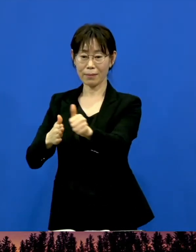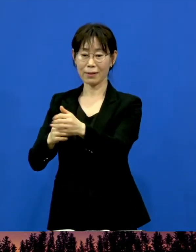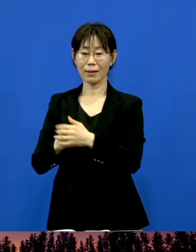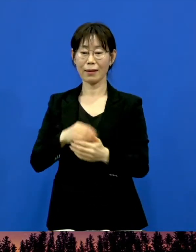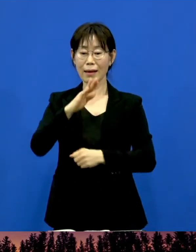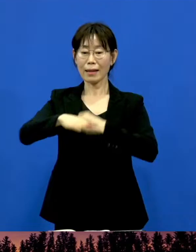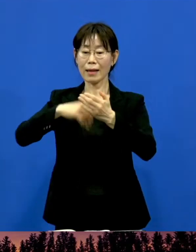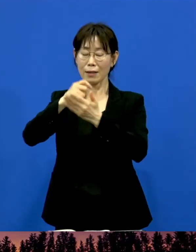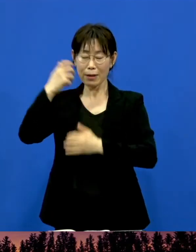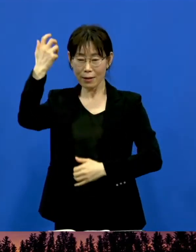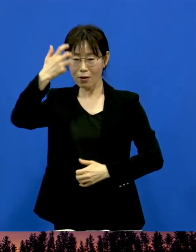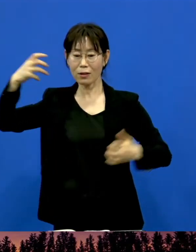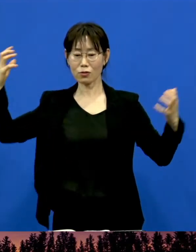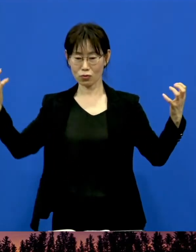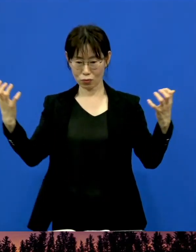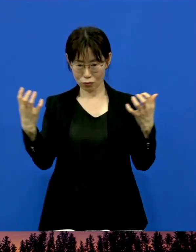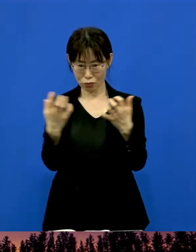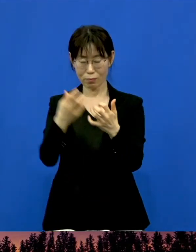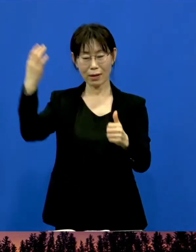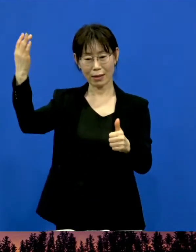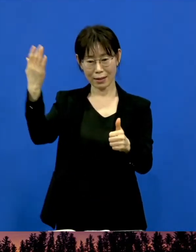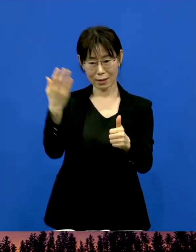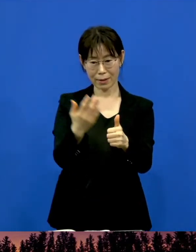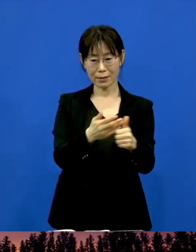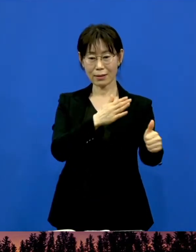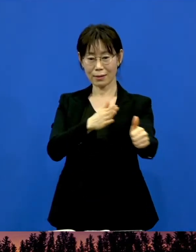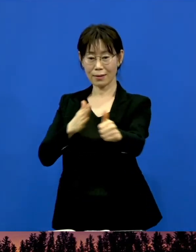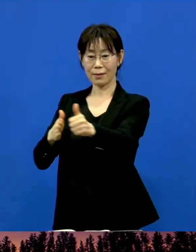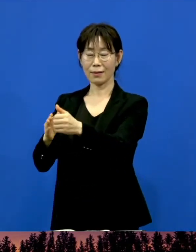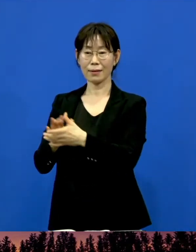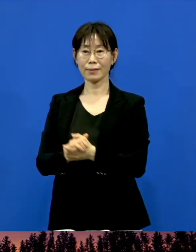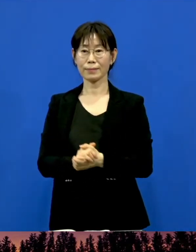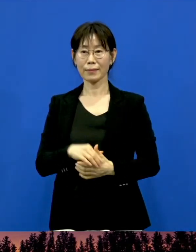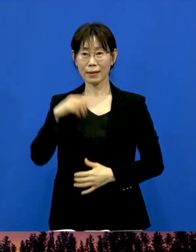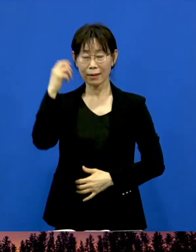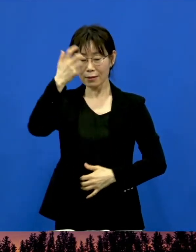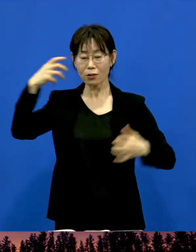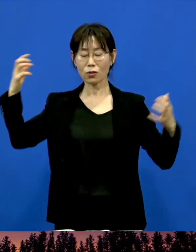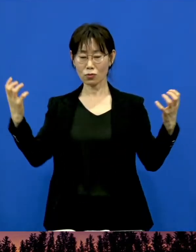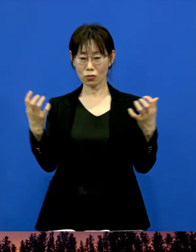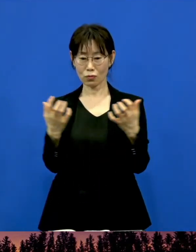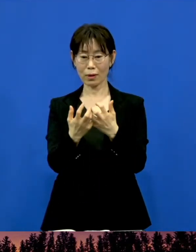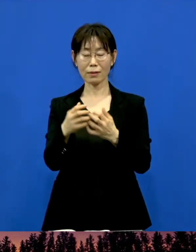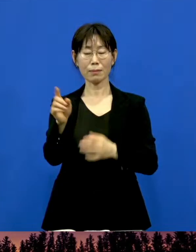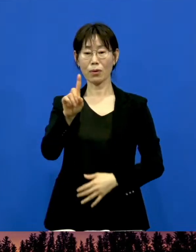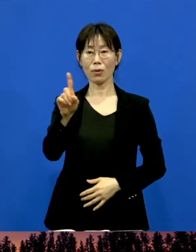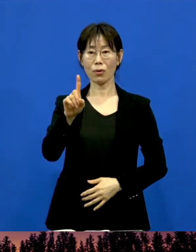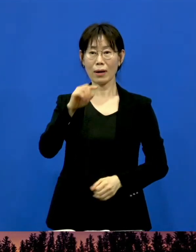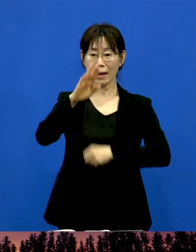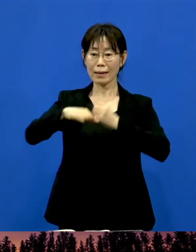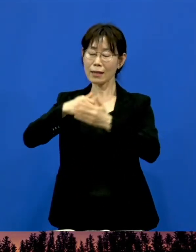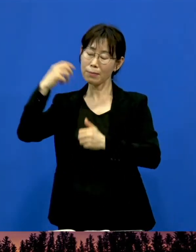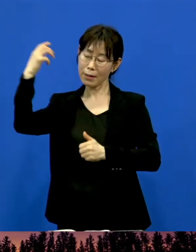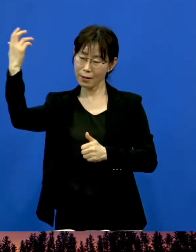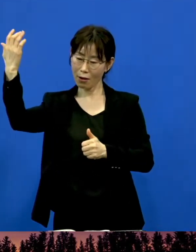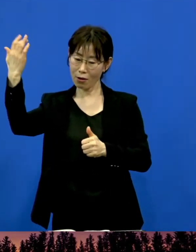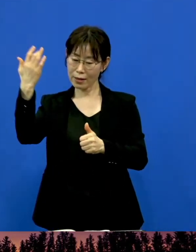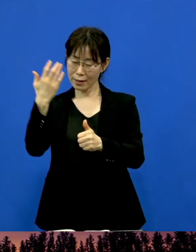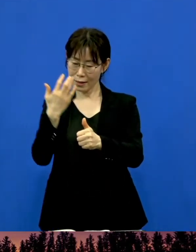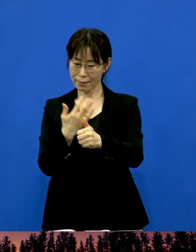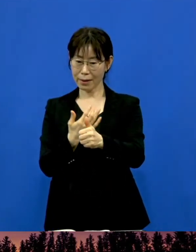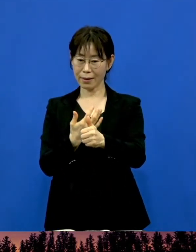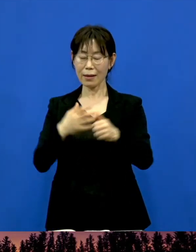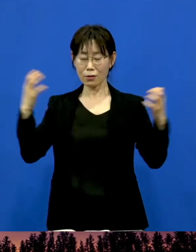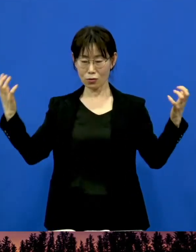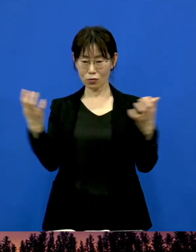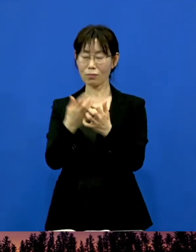하나님의 영이 충만히 임하셔야 돼요. 성령 충만이 그런 거잖아요, 여러분. 하나님의 영이 우리에게 충만히